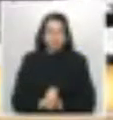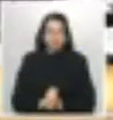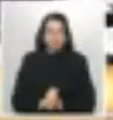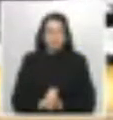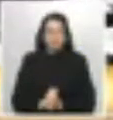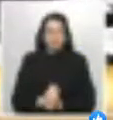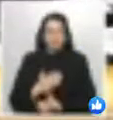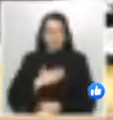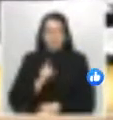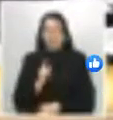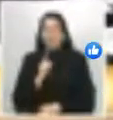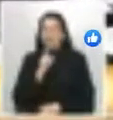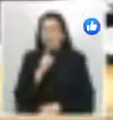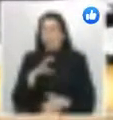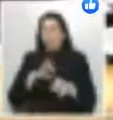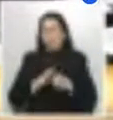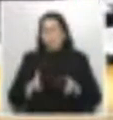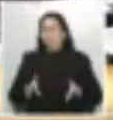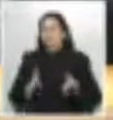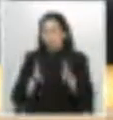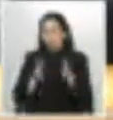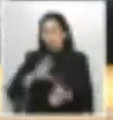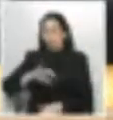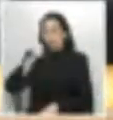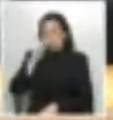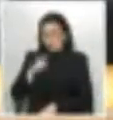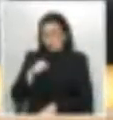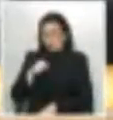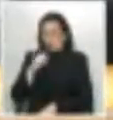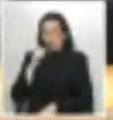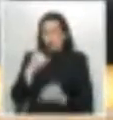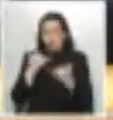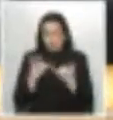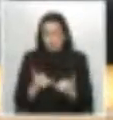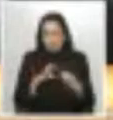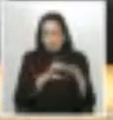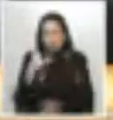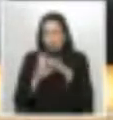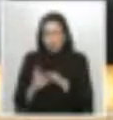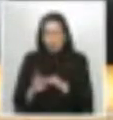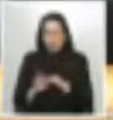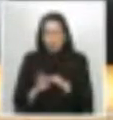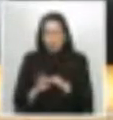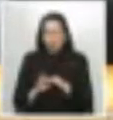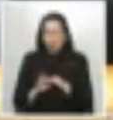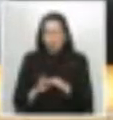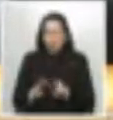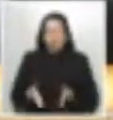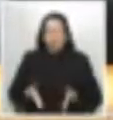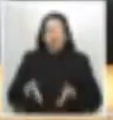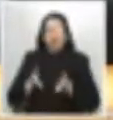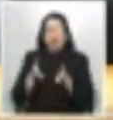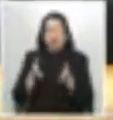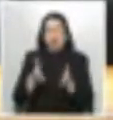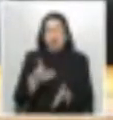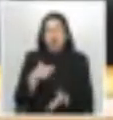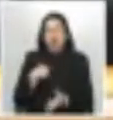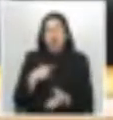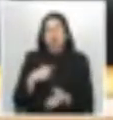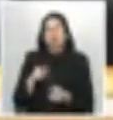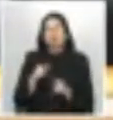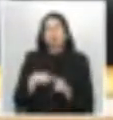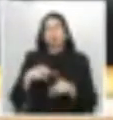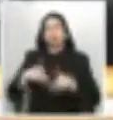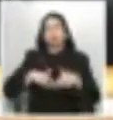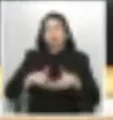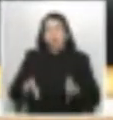นะครับว่าเมื่อกี้เป็นเรื่องของทางหลวงกรมทางหลวงต่อไปนี้ก็อาจจะเป็นเกี่ยวเนื่องกับทางหลวงชนบทซึ่งจริงๆแล้วเนี่ย